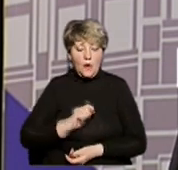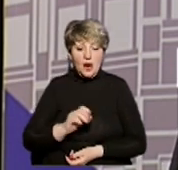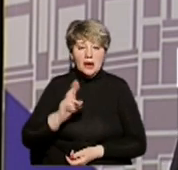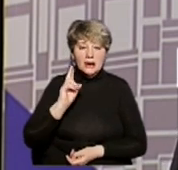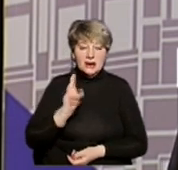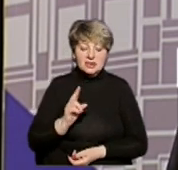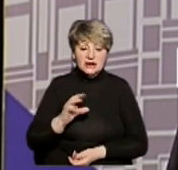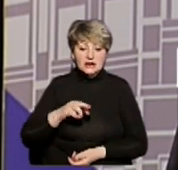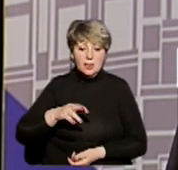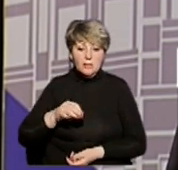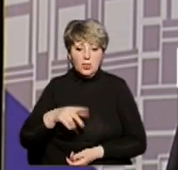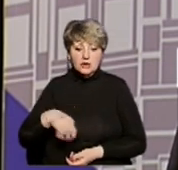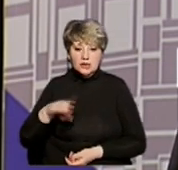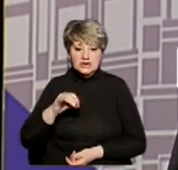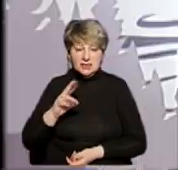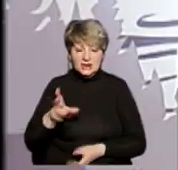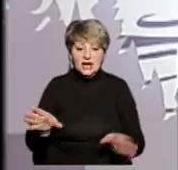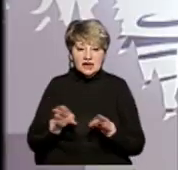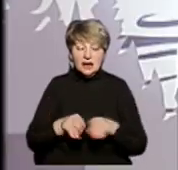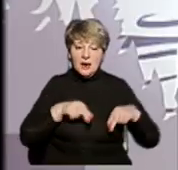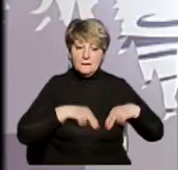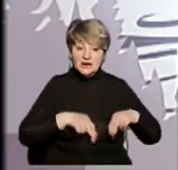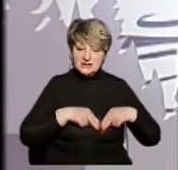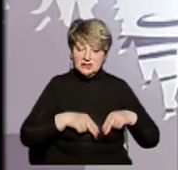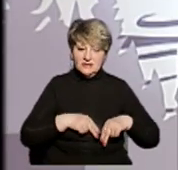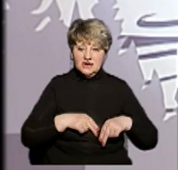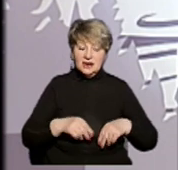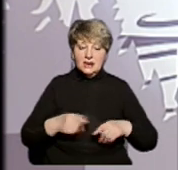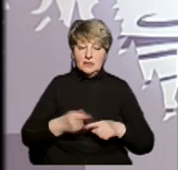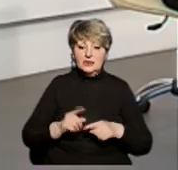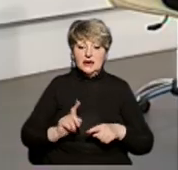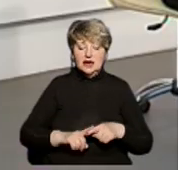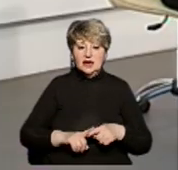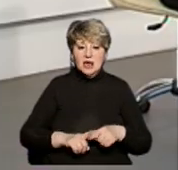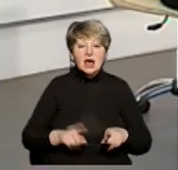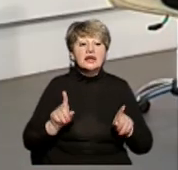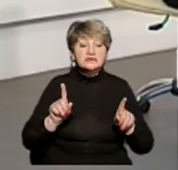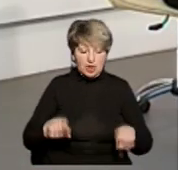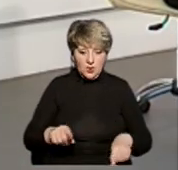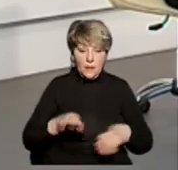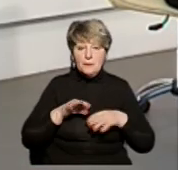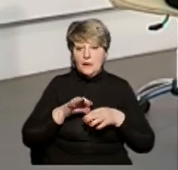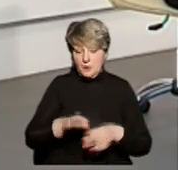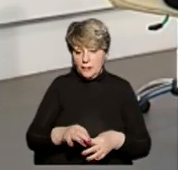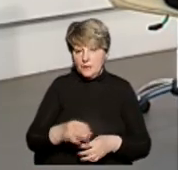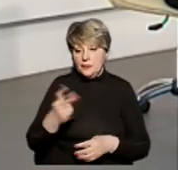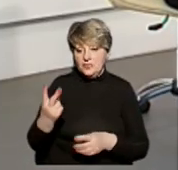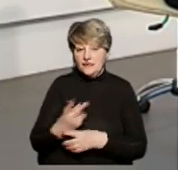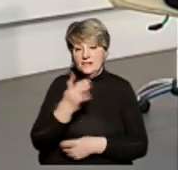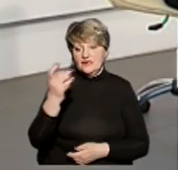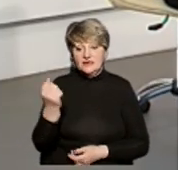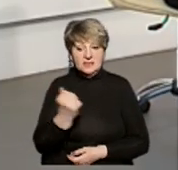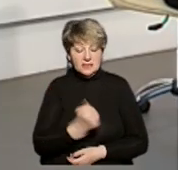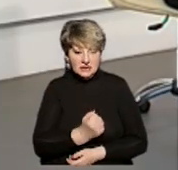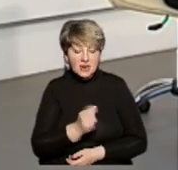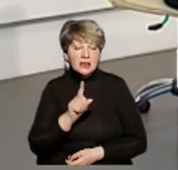Катерина Молодик. І разом із працівниками-методистами обласного інституту післядипломної освіти також вони проходять двічі на тиждень, і